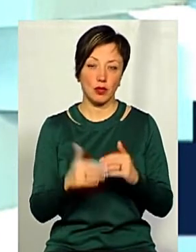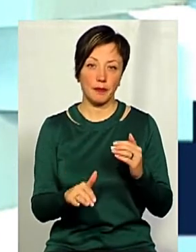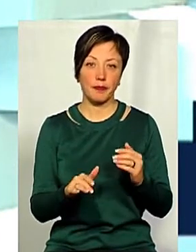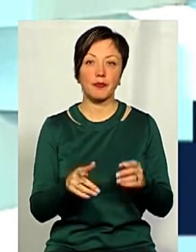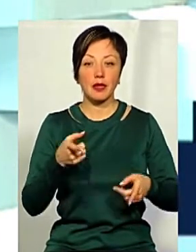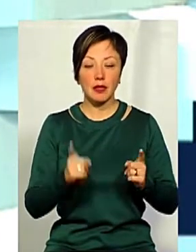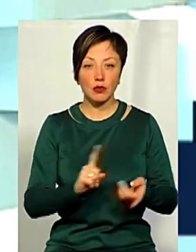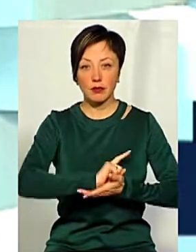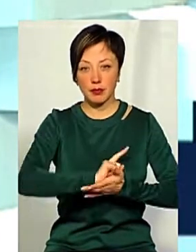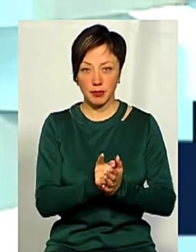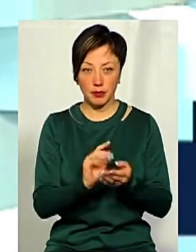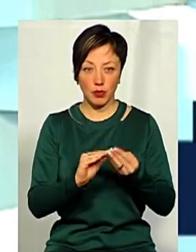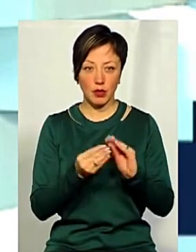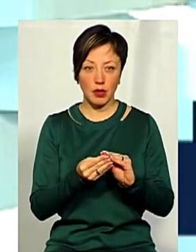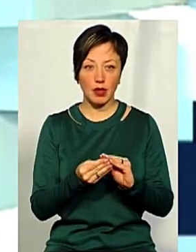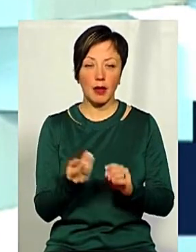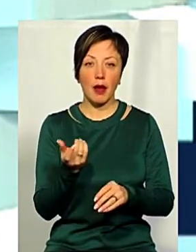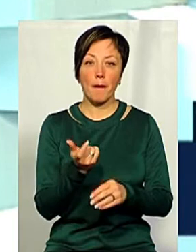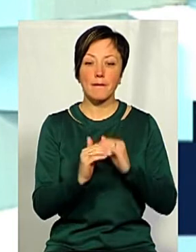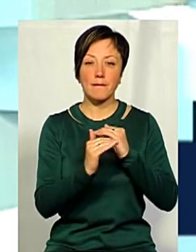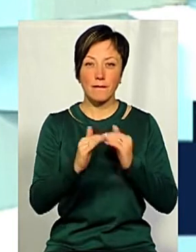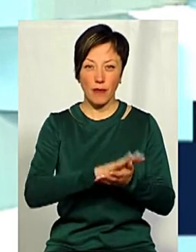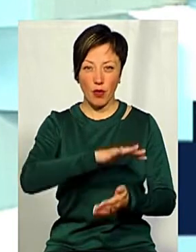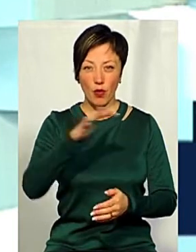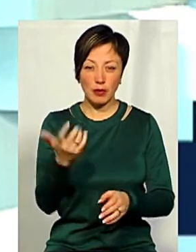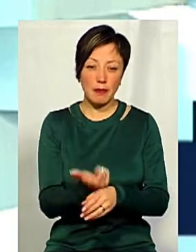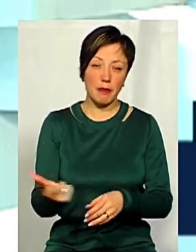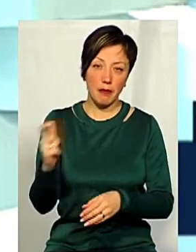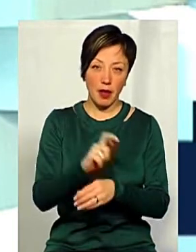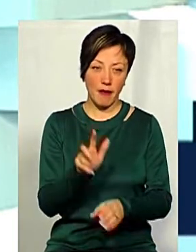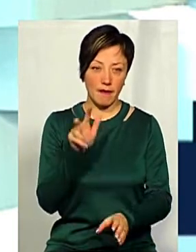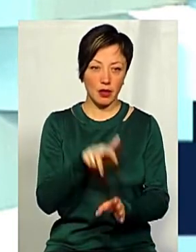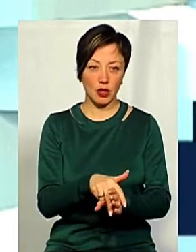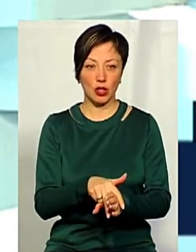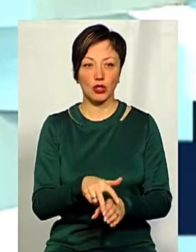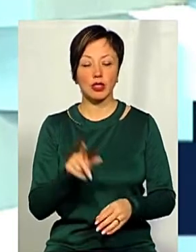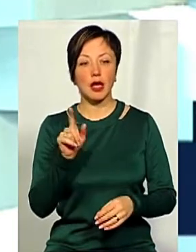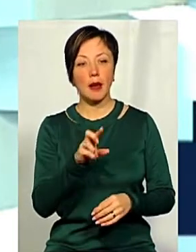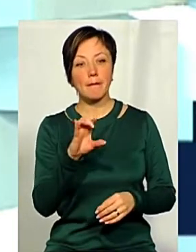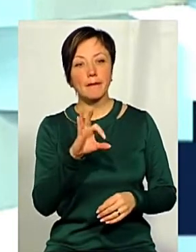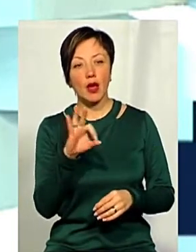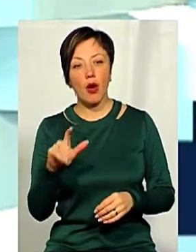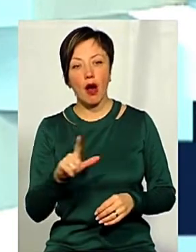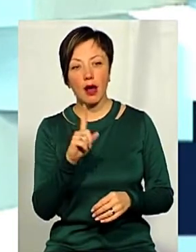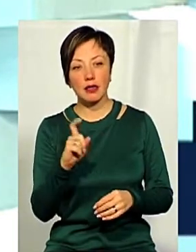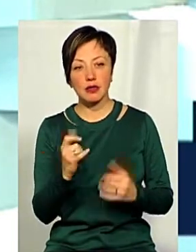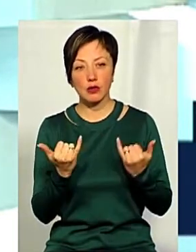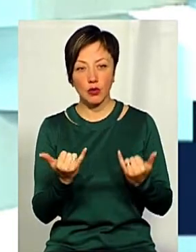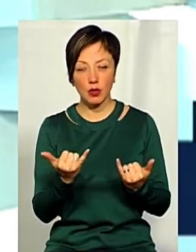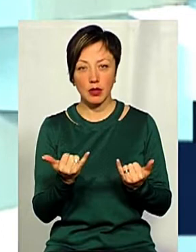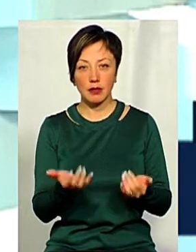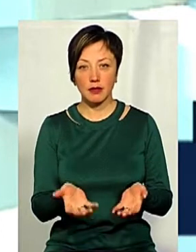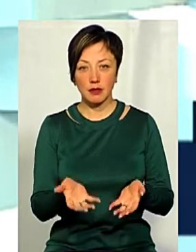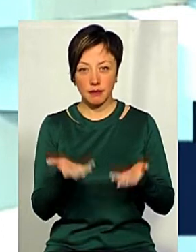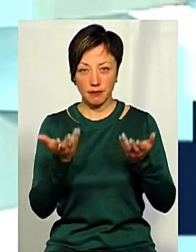дійсно нагальна проблема. Полігон перевантажений. І крім того, що біогаз, який сьогодні уловлюють, і він